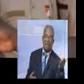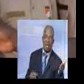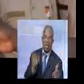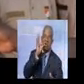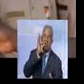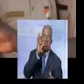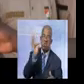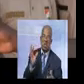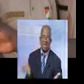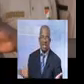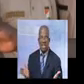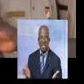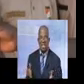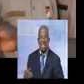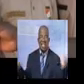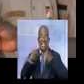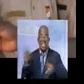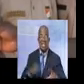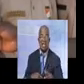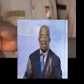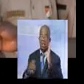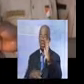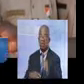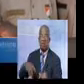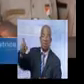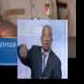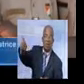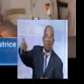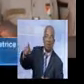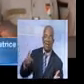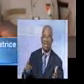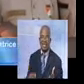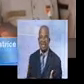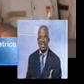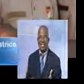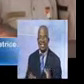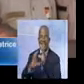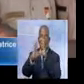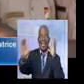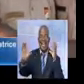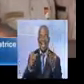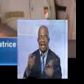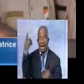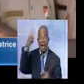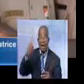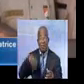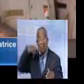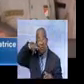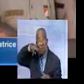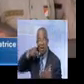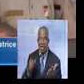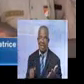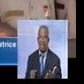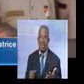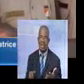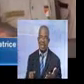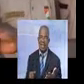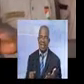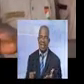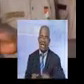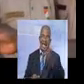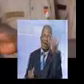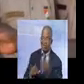pour un contrôle, les usagers se plaignent parce qu'eux-mêmes ils savent que dans le car se